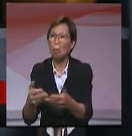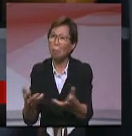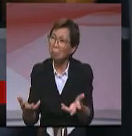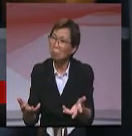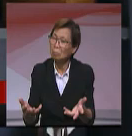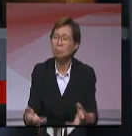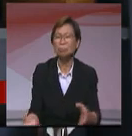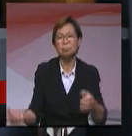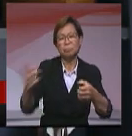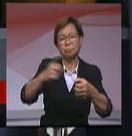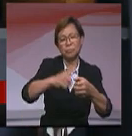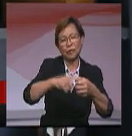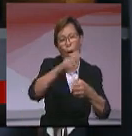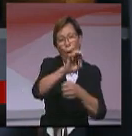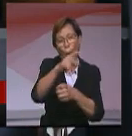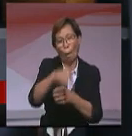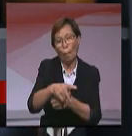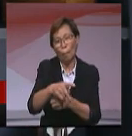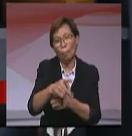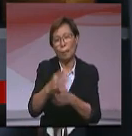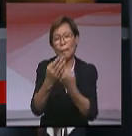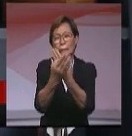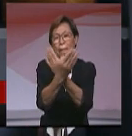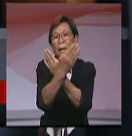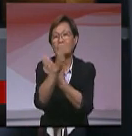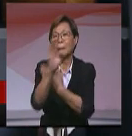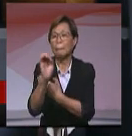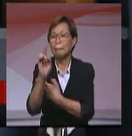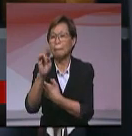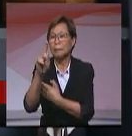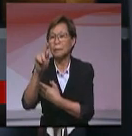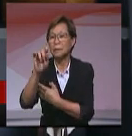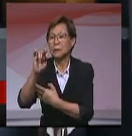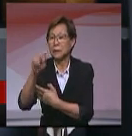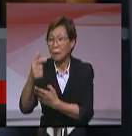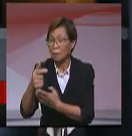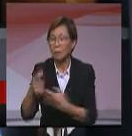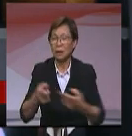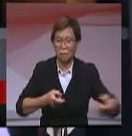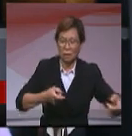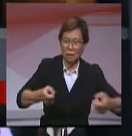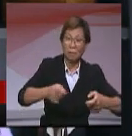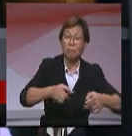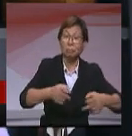Mengenai ops benteng yang